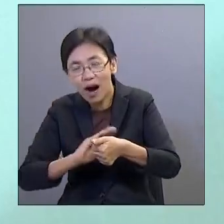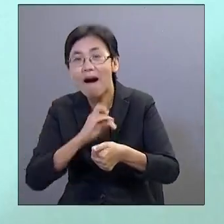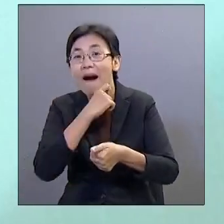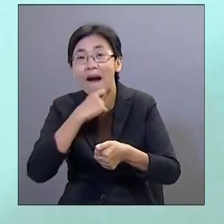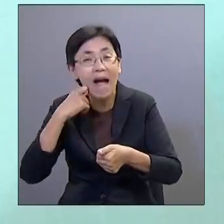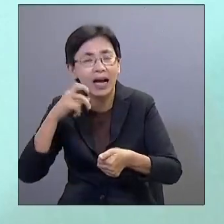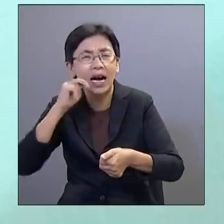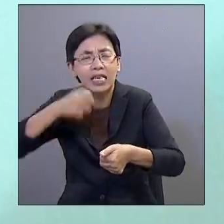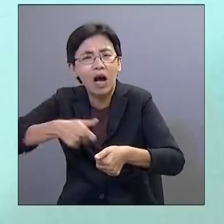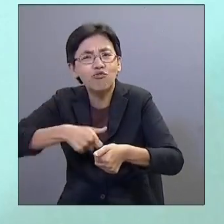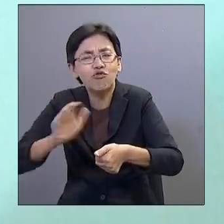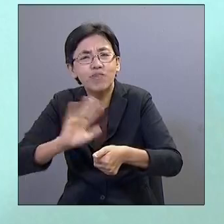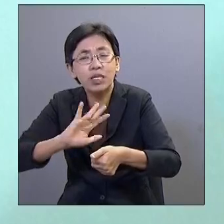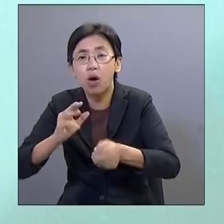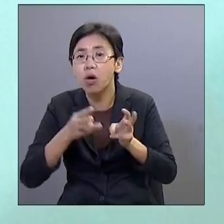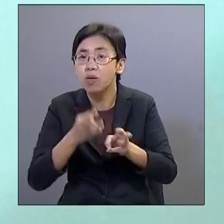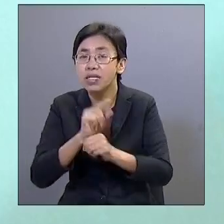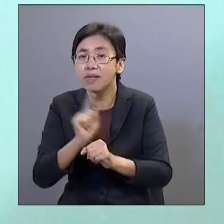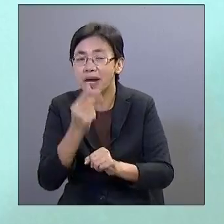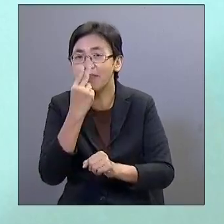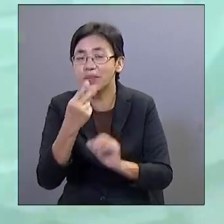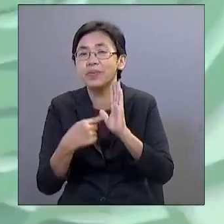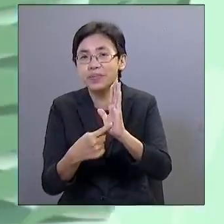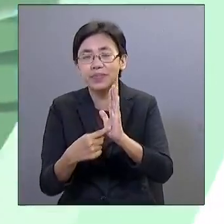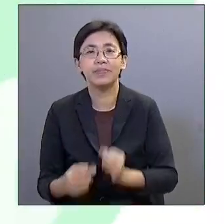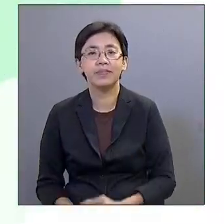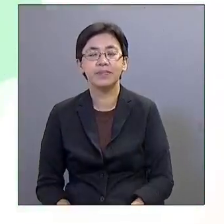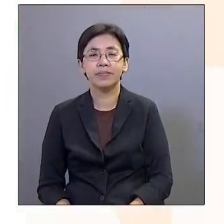ได้ง่ายขนาดไหนอ่ะตามไปดูครูการด้วยกันเลยค่ะ